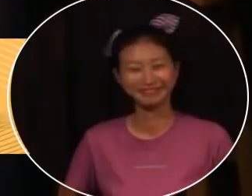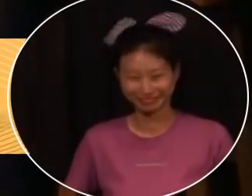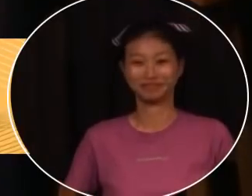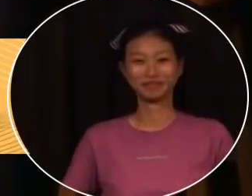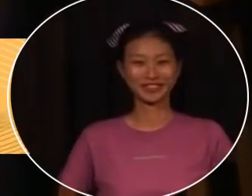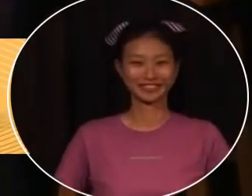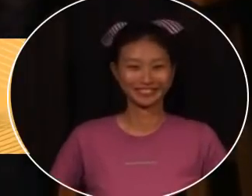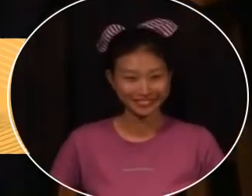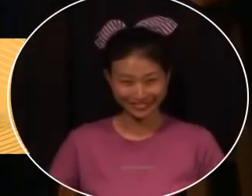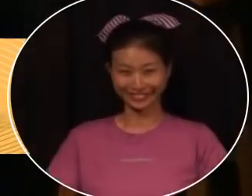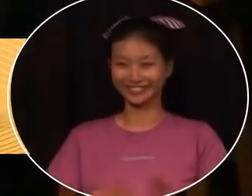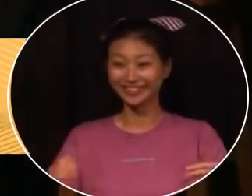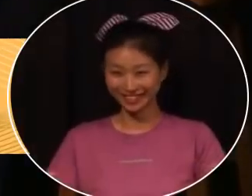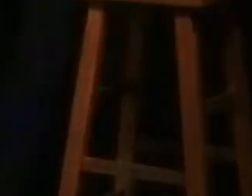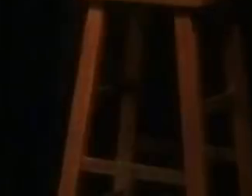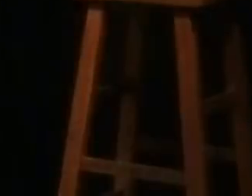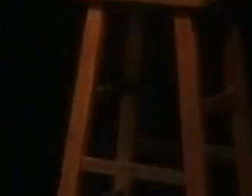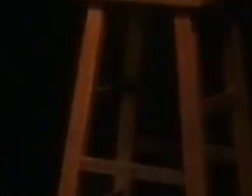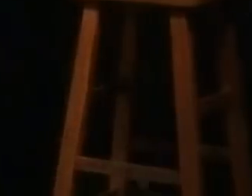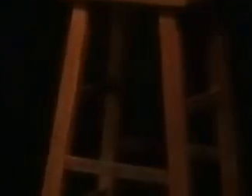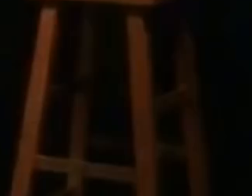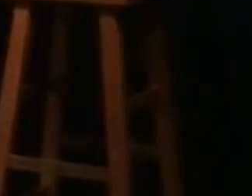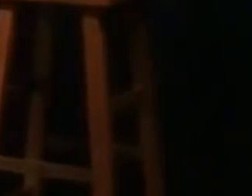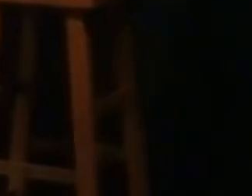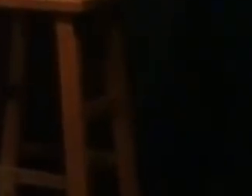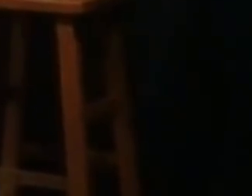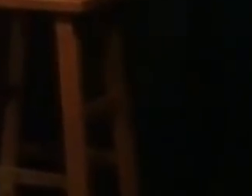见所迷惑。谢谢大家。